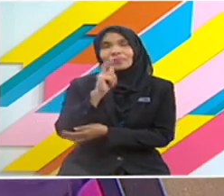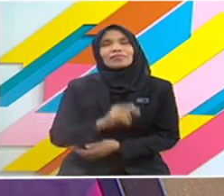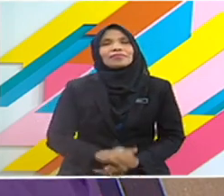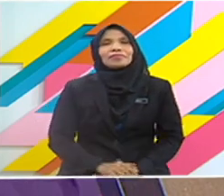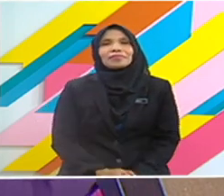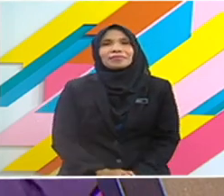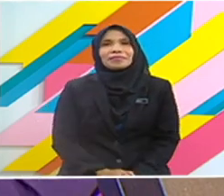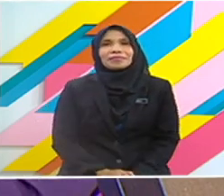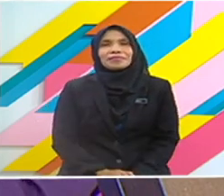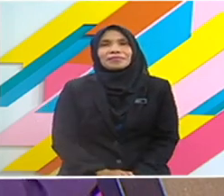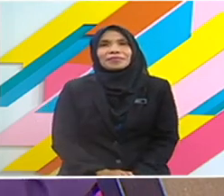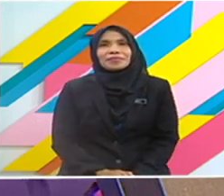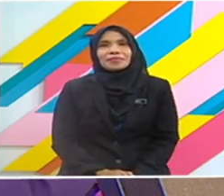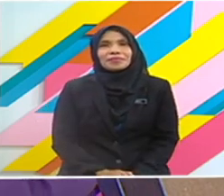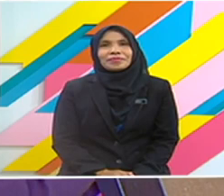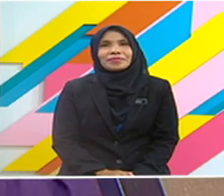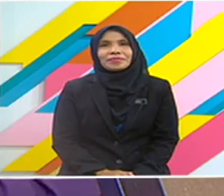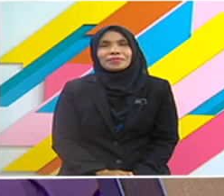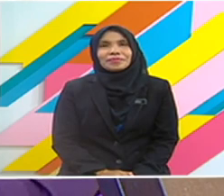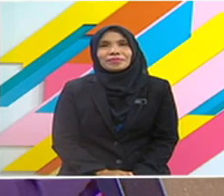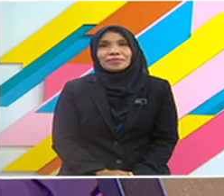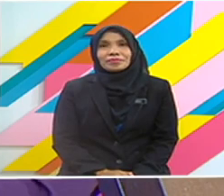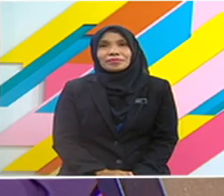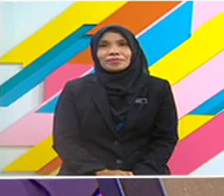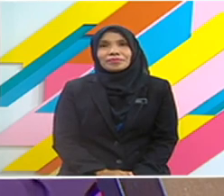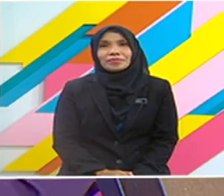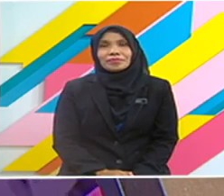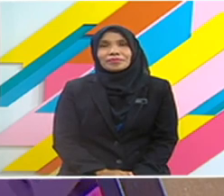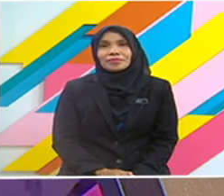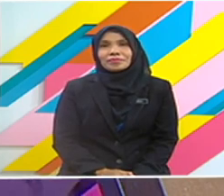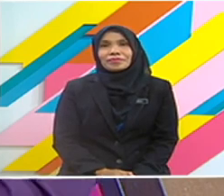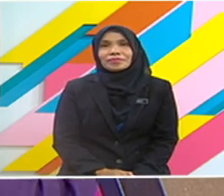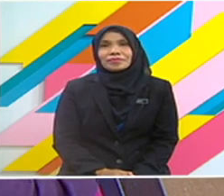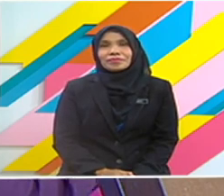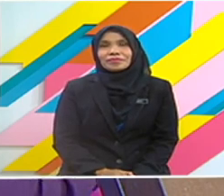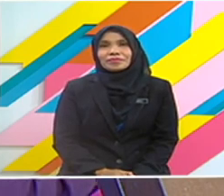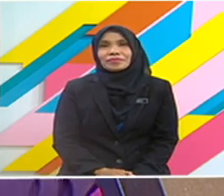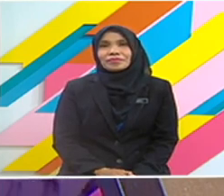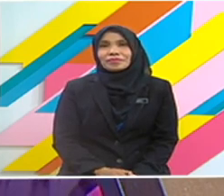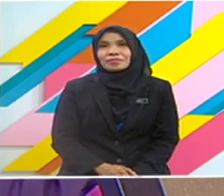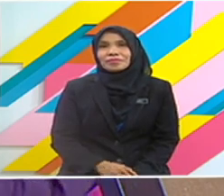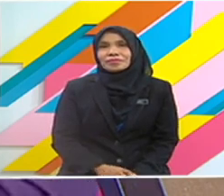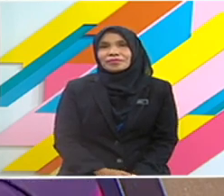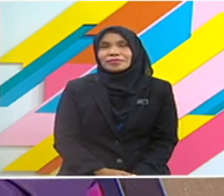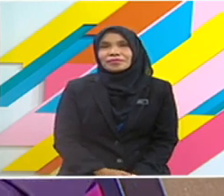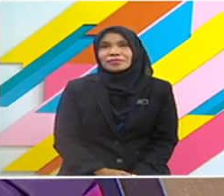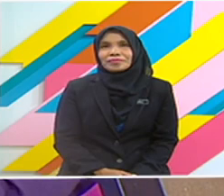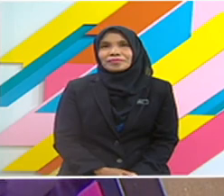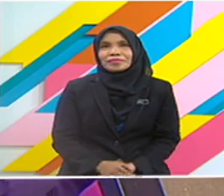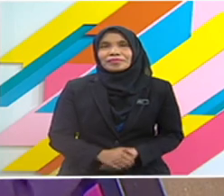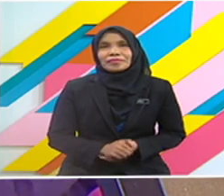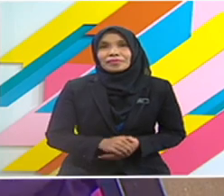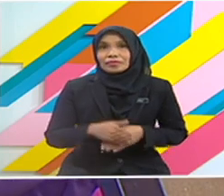peka kepada rasa manis. Okey. Untuk yang berikutnya, atas sikit pada hujung lidah kat tepi tepi ni,